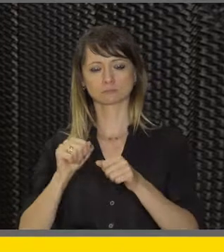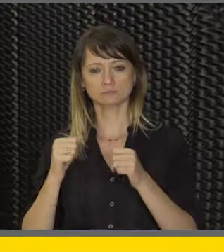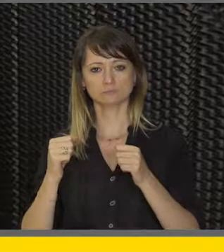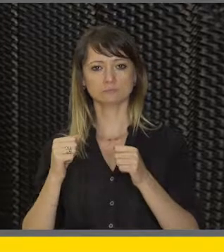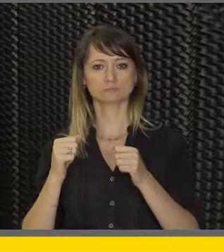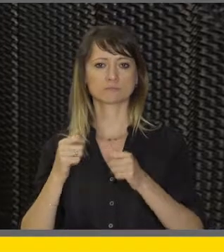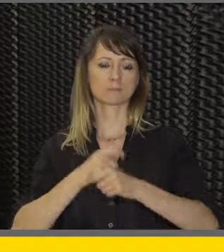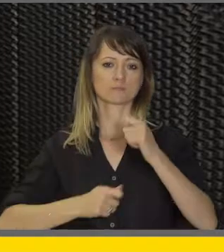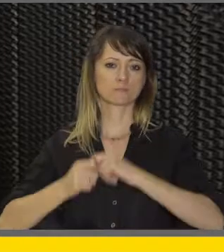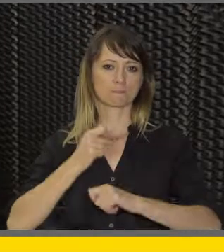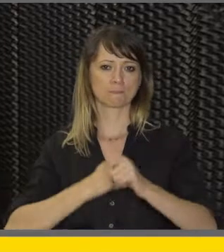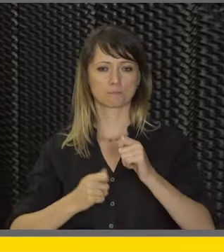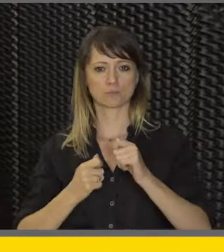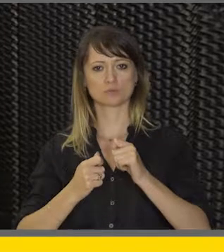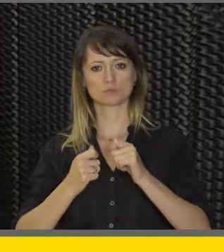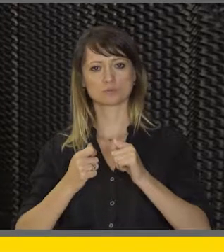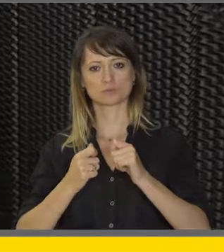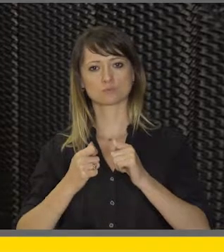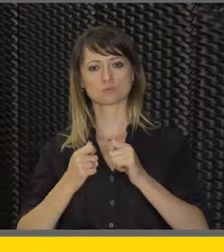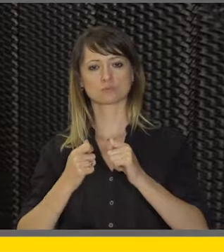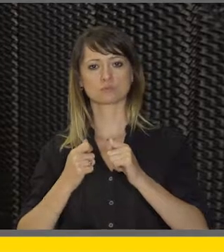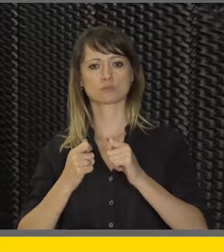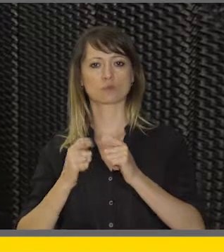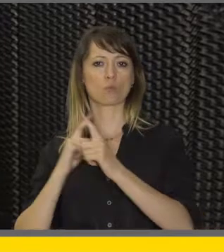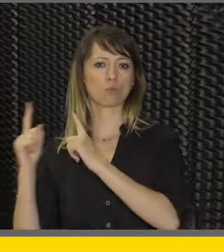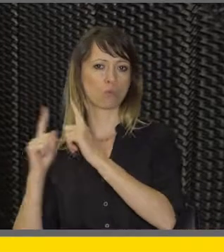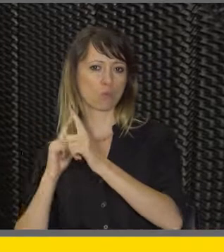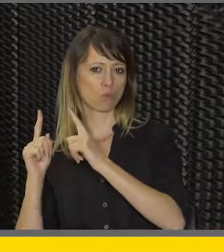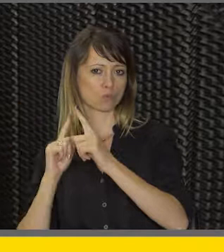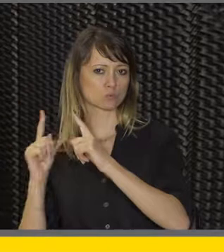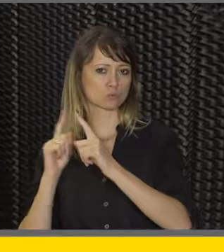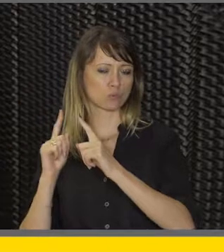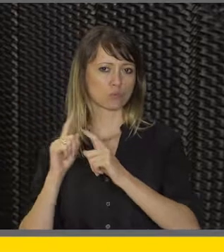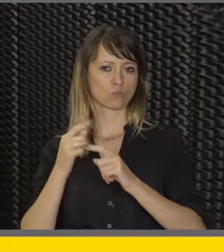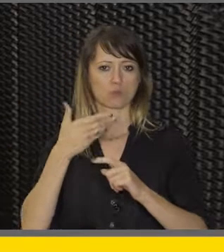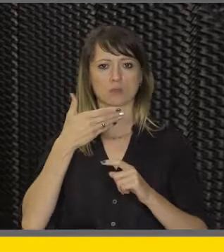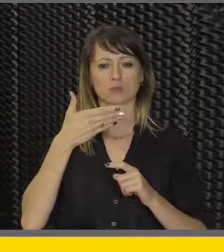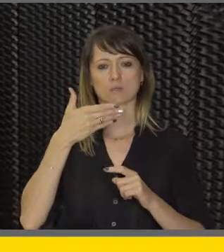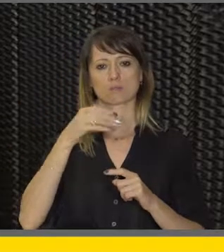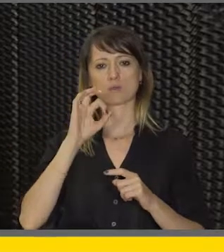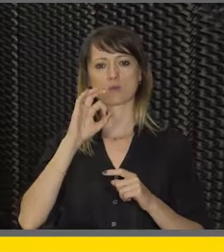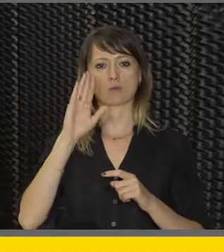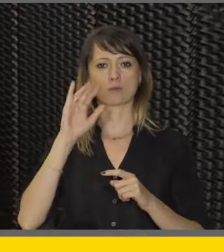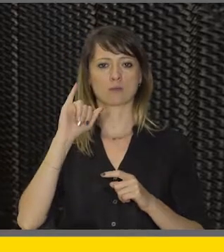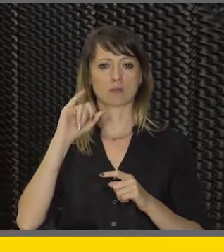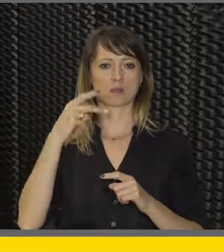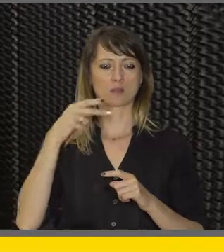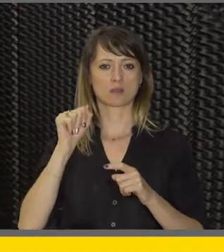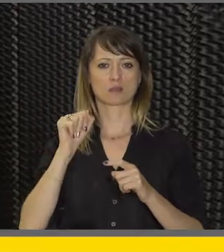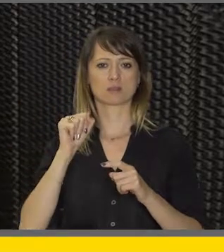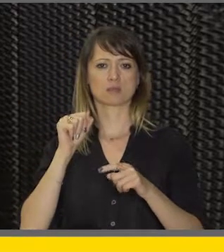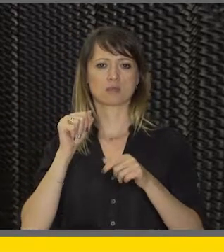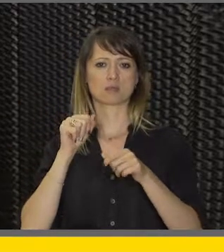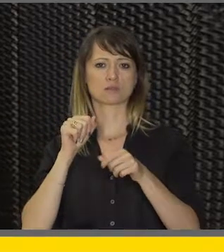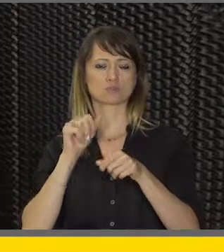również opisywane. Tam pojawiają się na przykład przemysł usług mobilnych, ekoprzemysły, tak? Przemysły doznań, przemysły